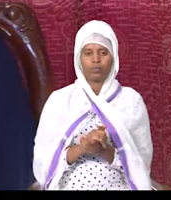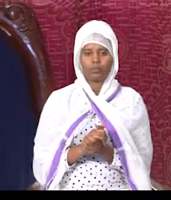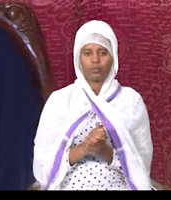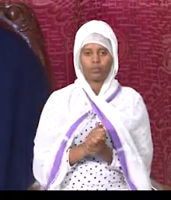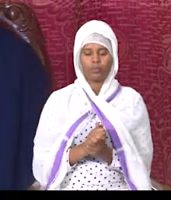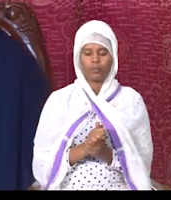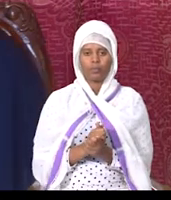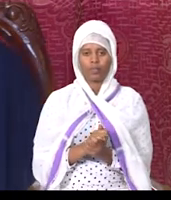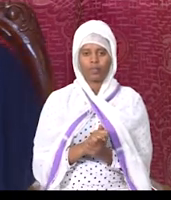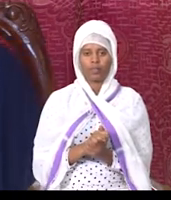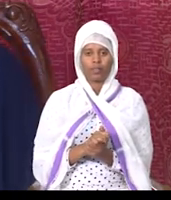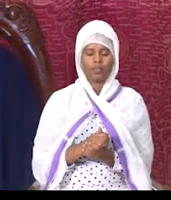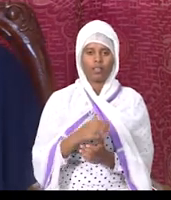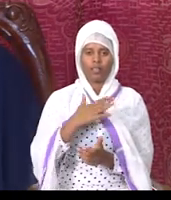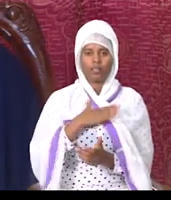ኣነ